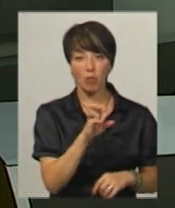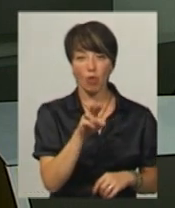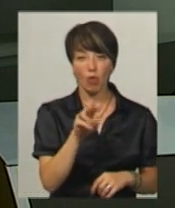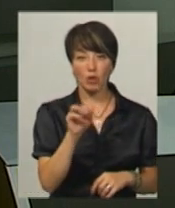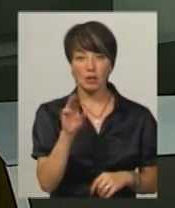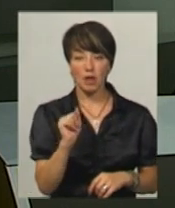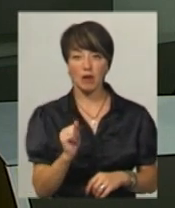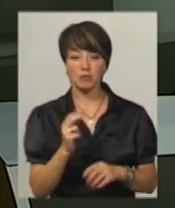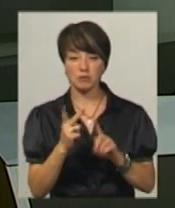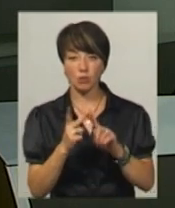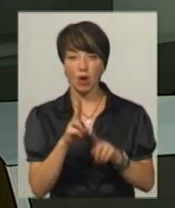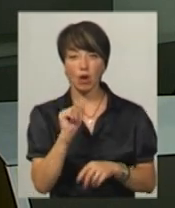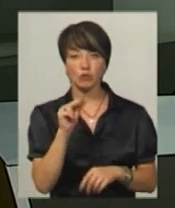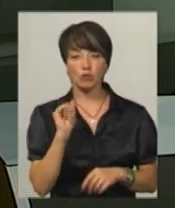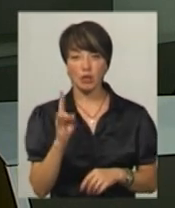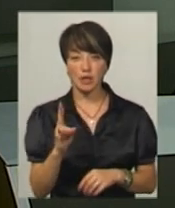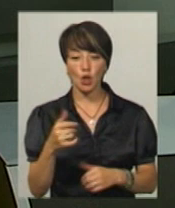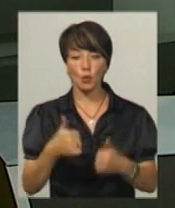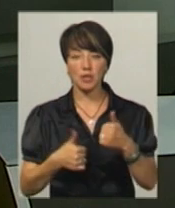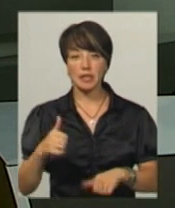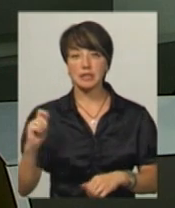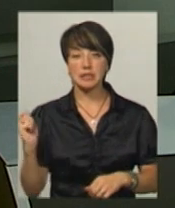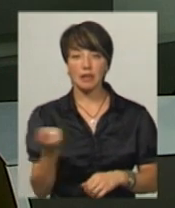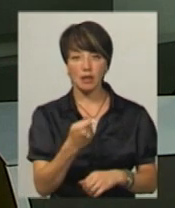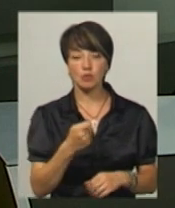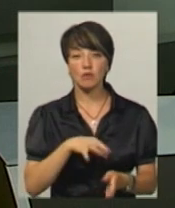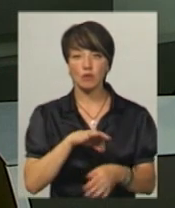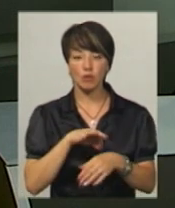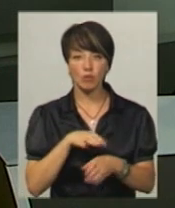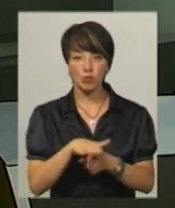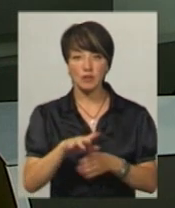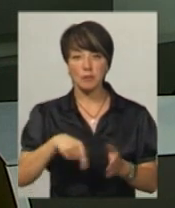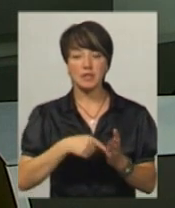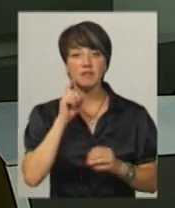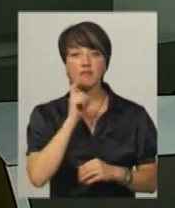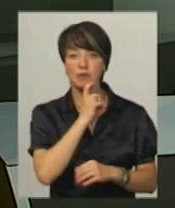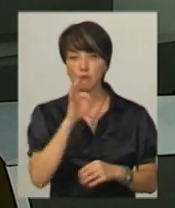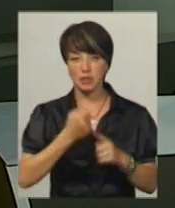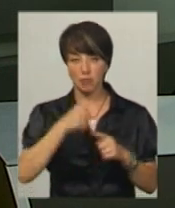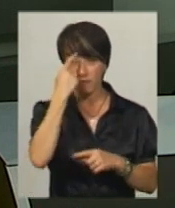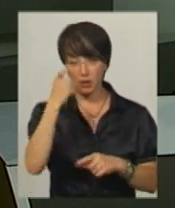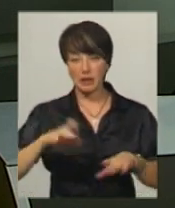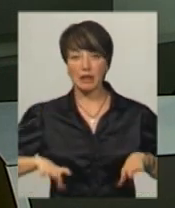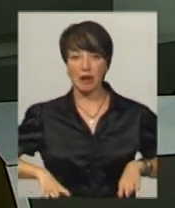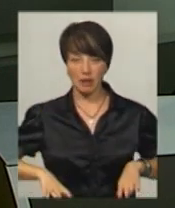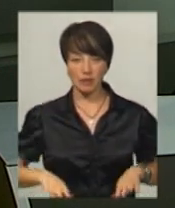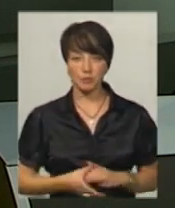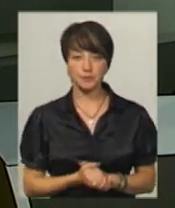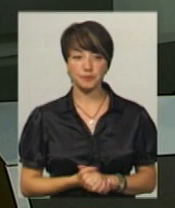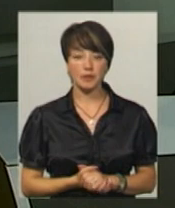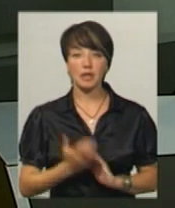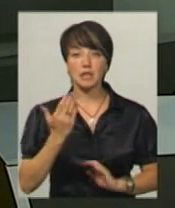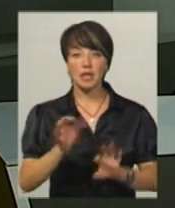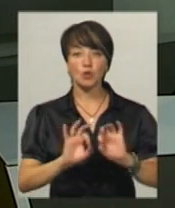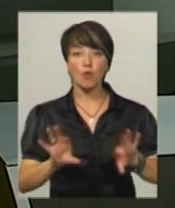Олександр Качан на вікенд-турнірі з тенісу «Smash Open», який відбувся в місті Вінниці. Про це повідомила тренер Тетяна Болбова. За